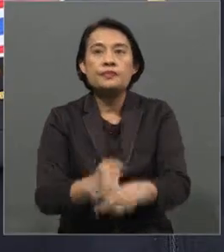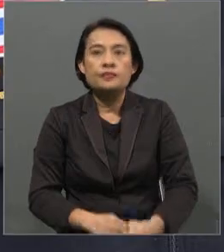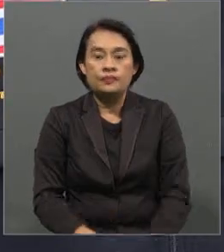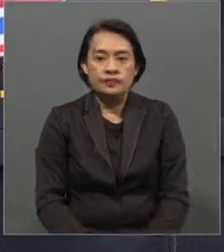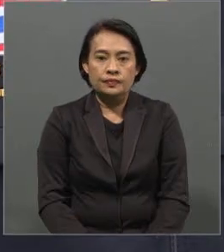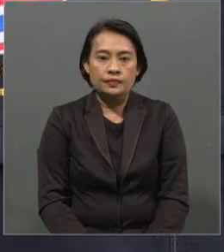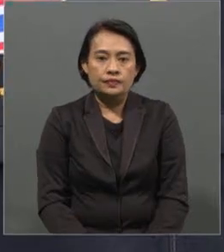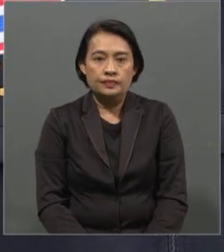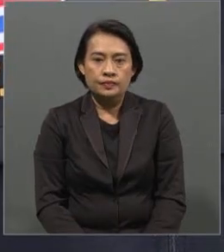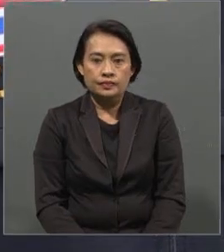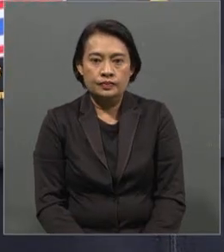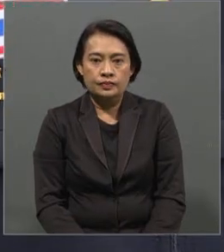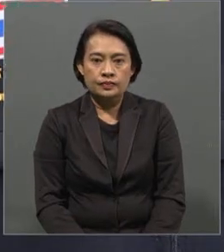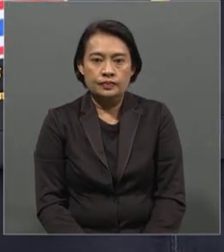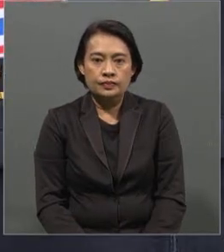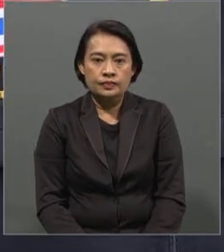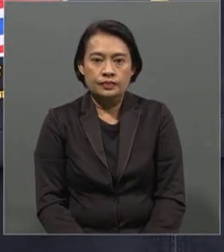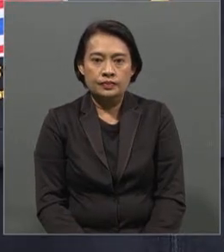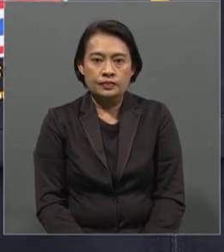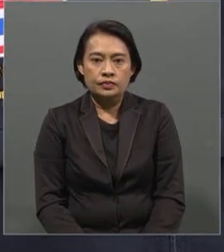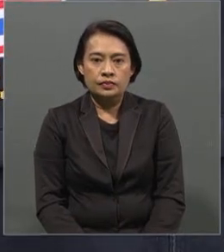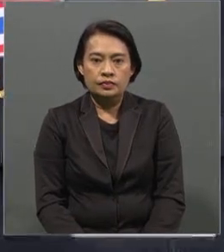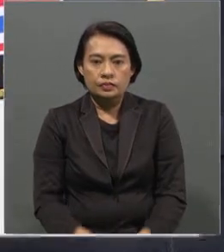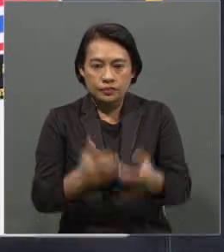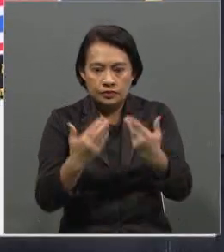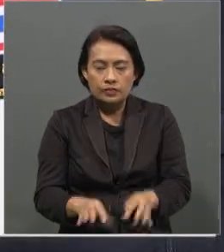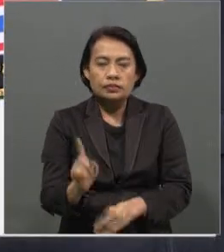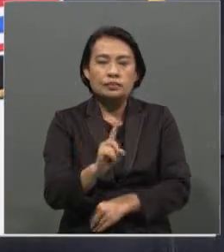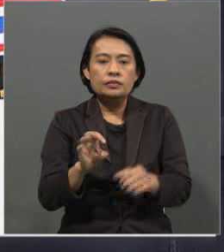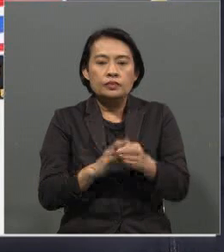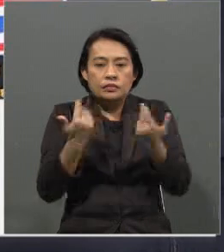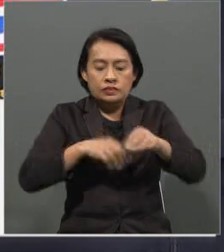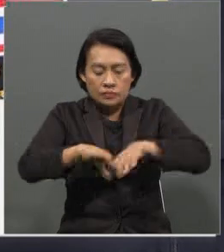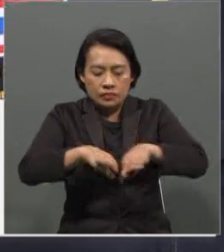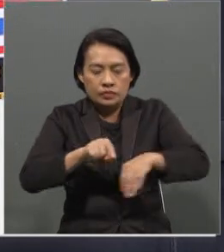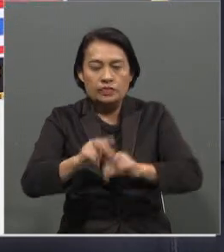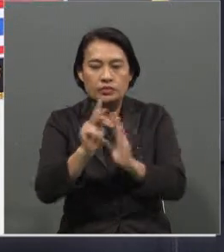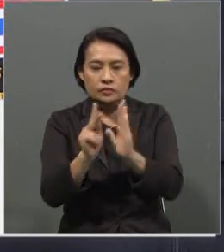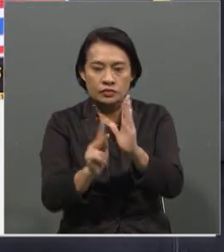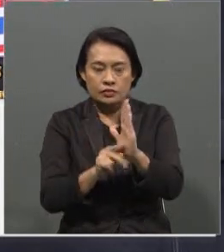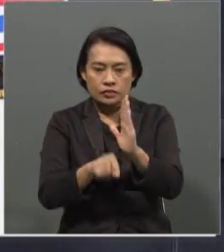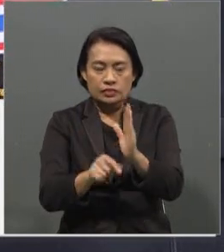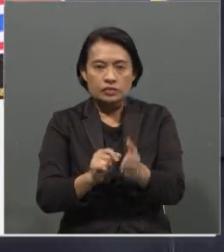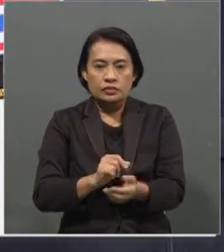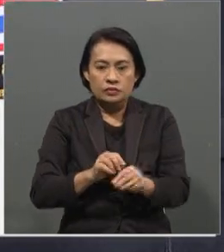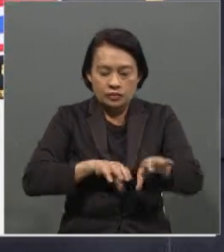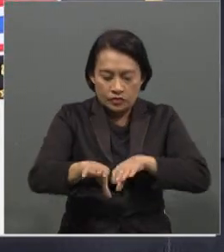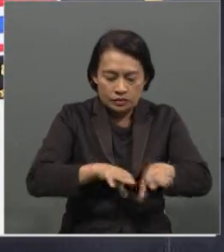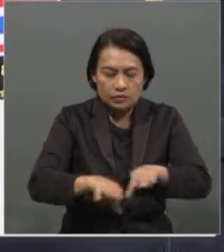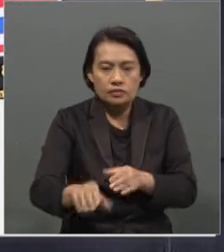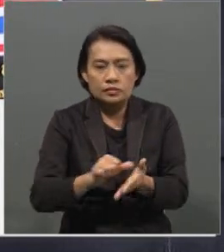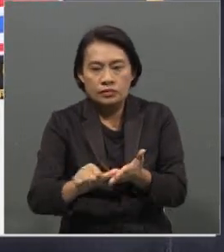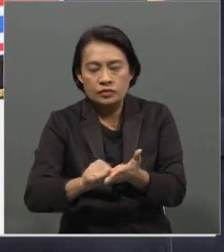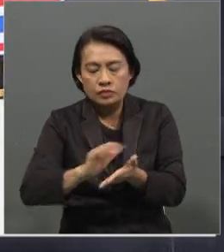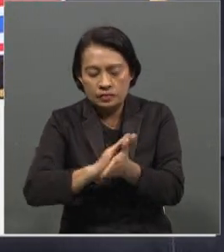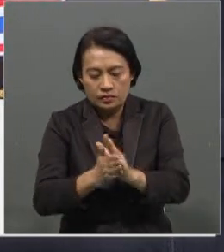ไอ้เรื่ององค์พระใหญ่นะครับก็จะมีการดำเนินการตอนนี้มีการดำเนินการด้านกฎหมายไปเรียบร้อยแล้วนะครับแล้วก็ส่วนที่เหลือหลัง